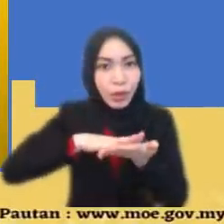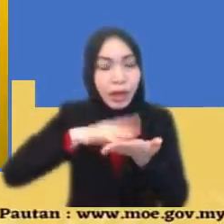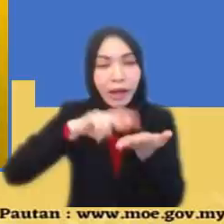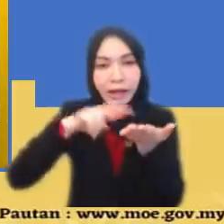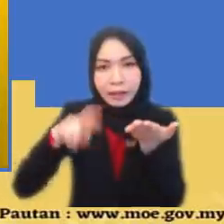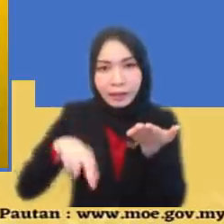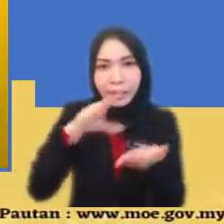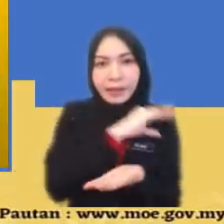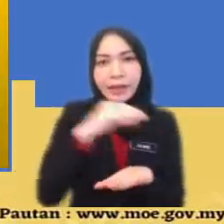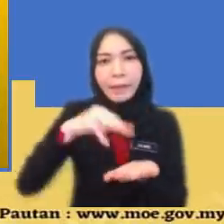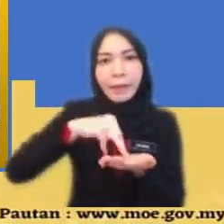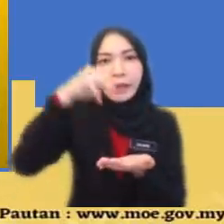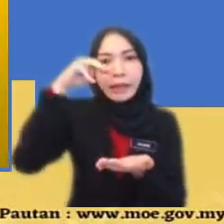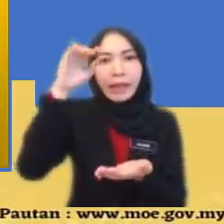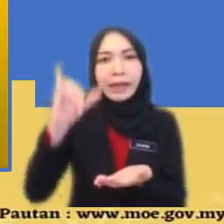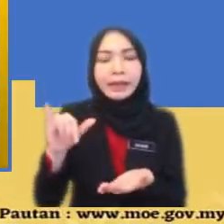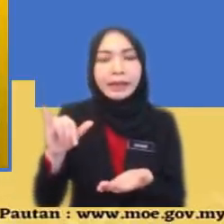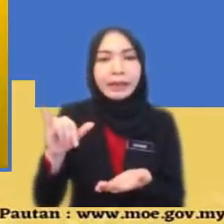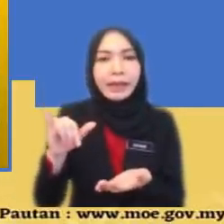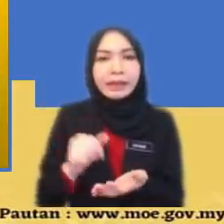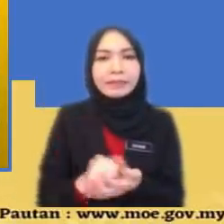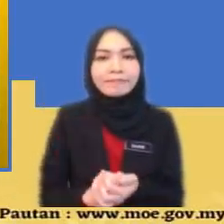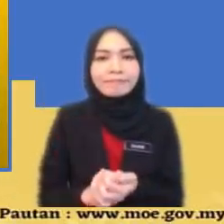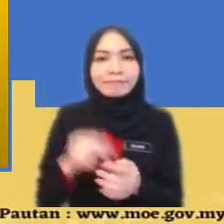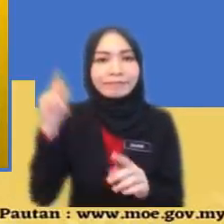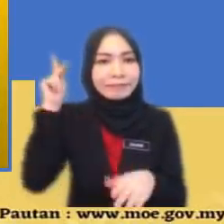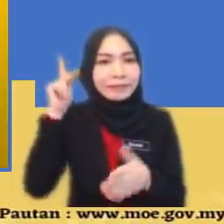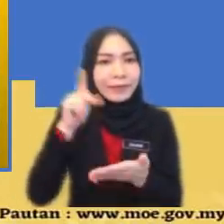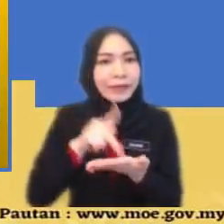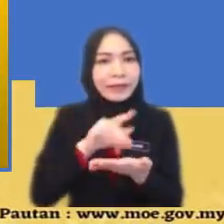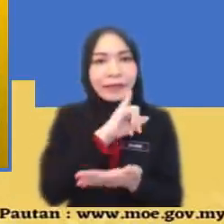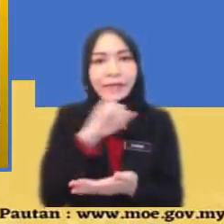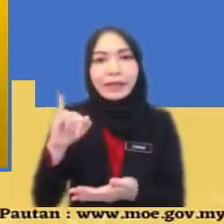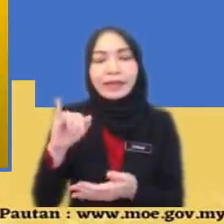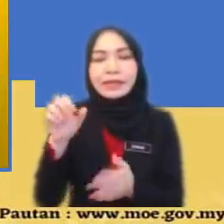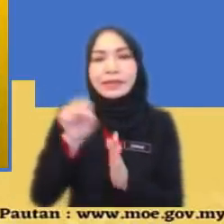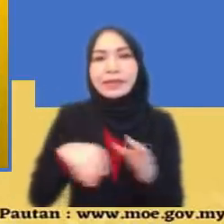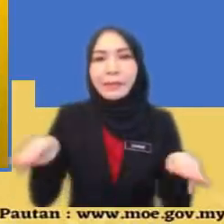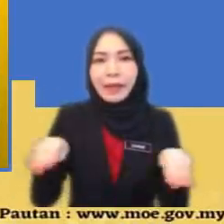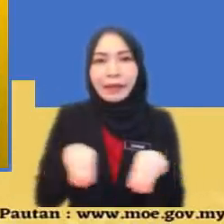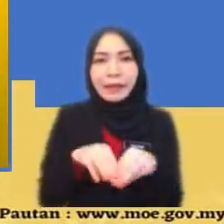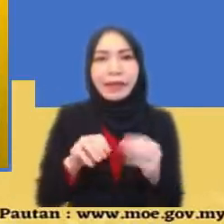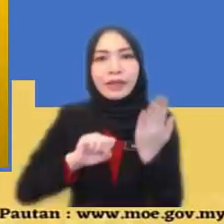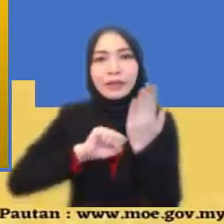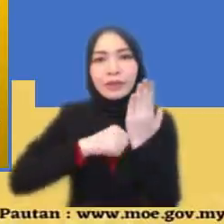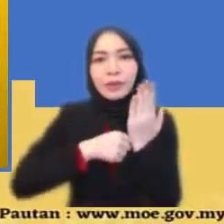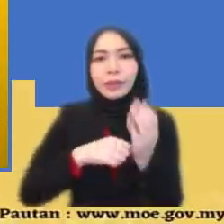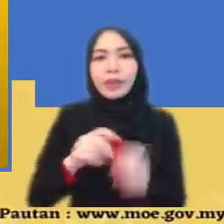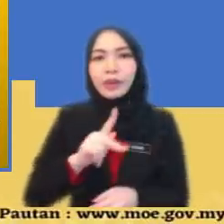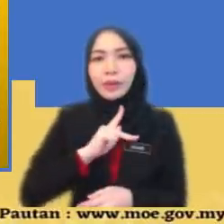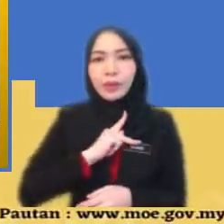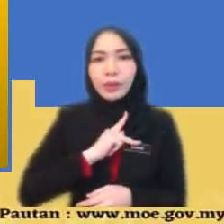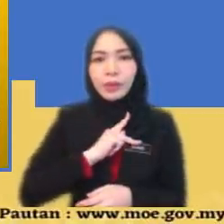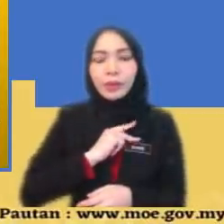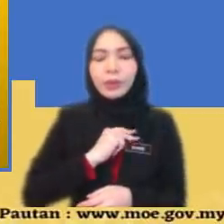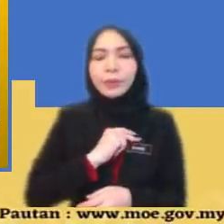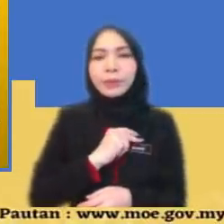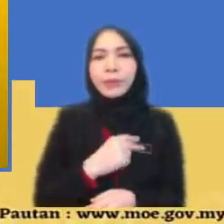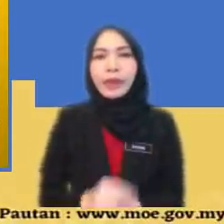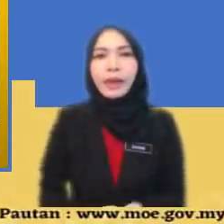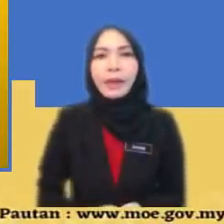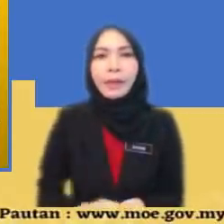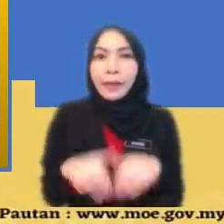menengah yang dikenali sebagai sumber ku contoh anak perempuan yang saya hormati sekalian Bagaimana